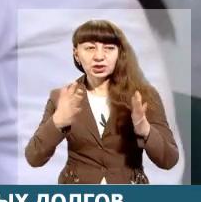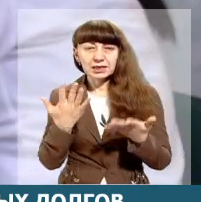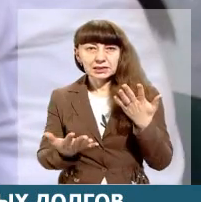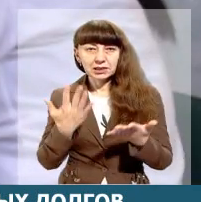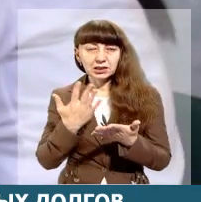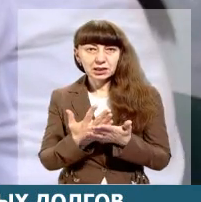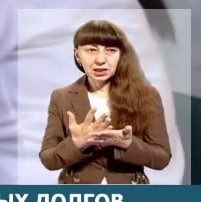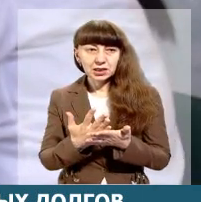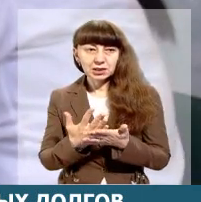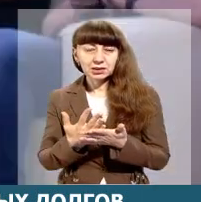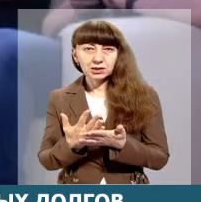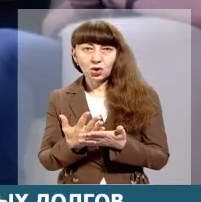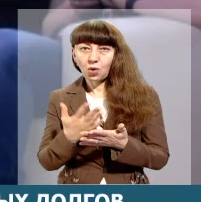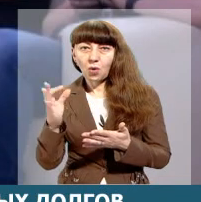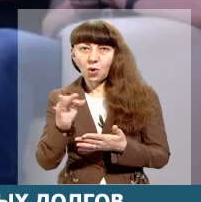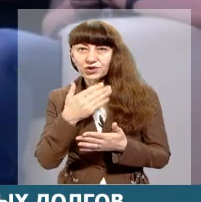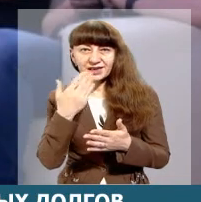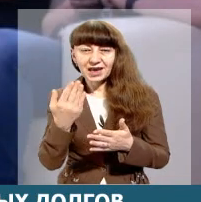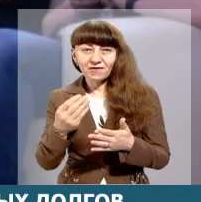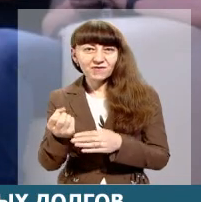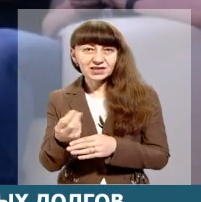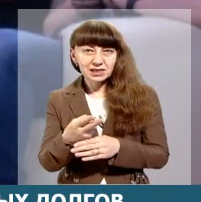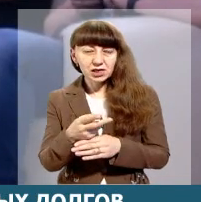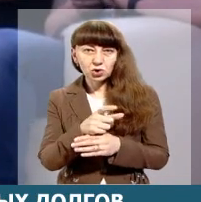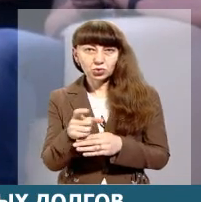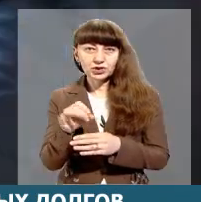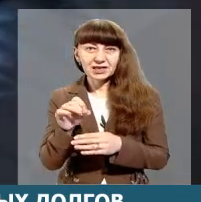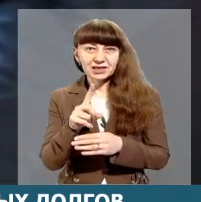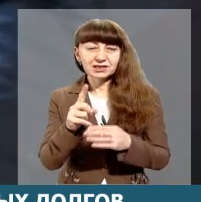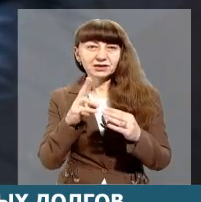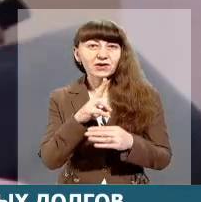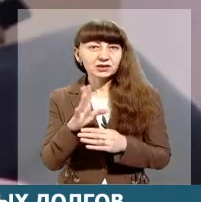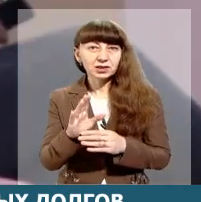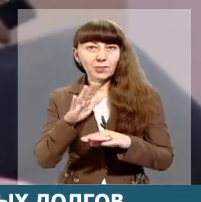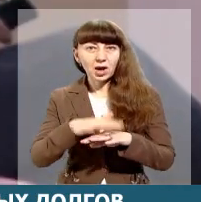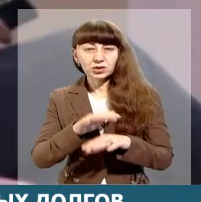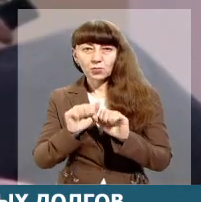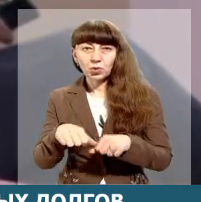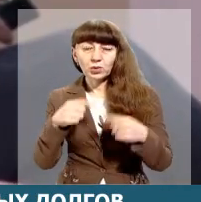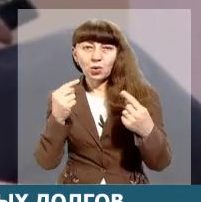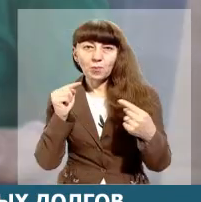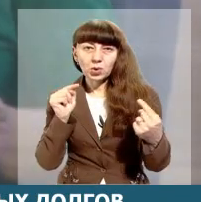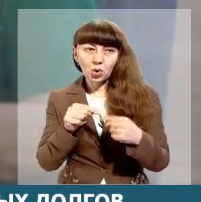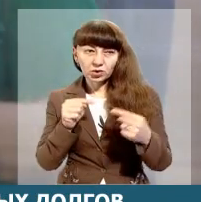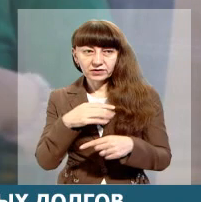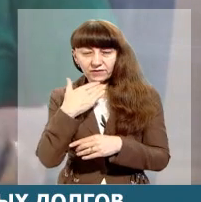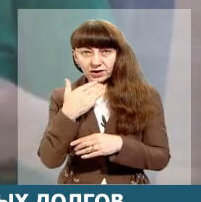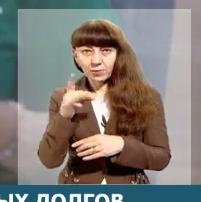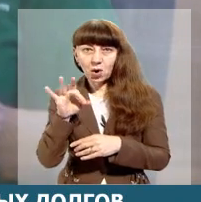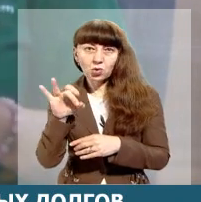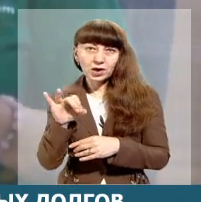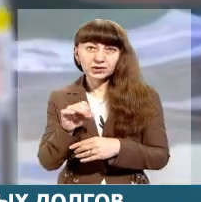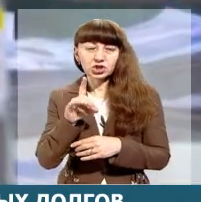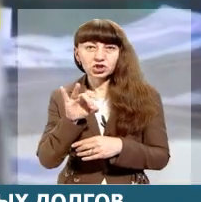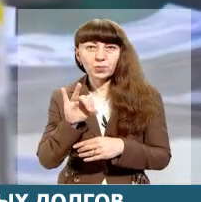есть решение о невыселении, тогда, может быть, банки могут быть против. Это может привести к разным ситуациям, сказал Маулен